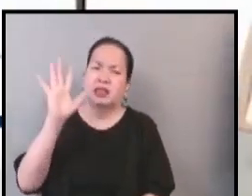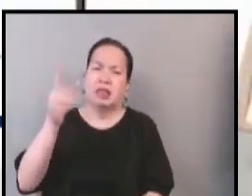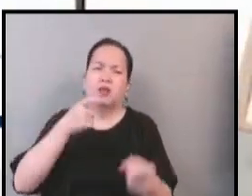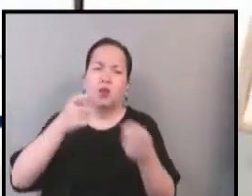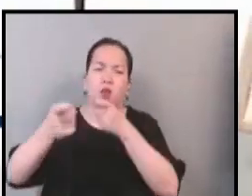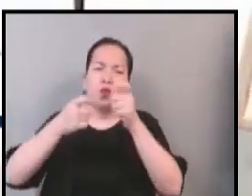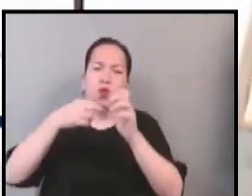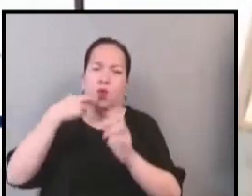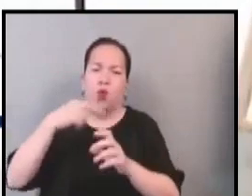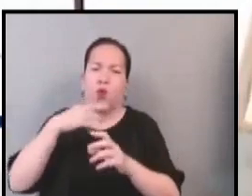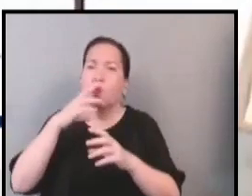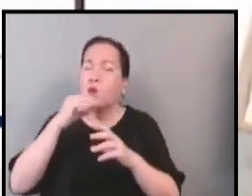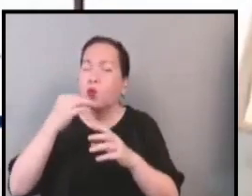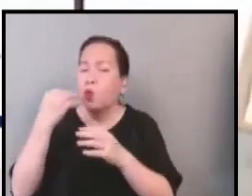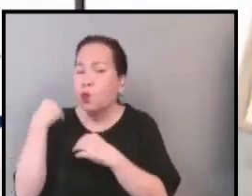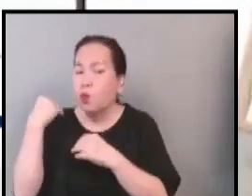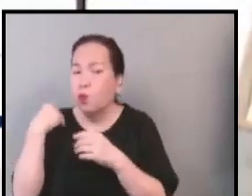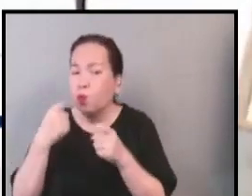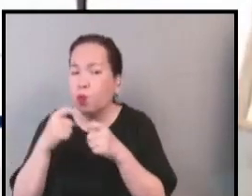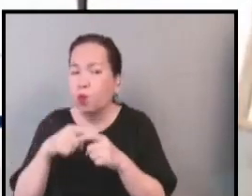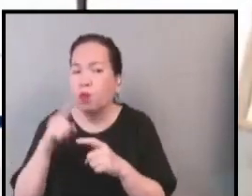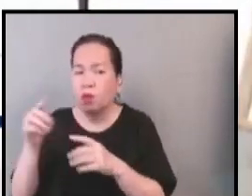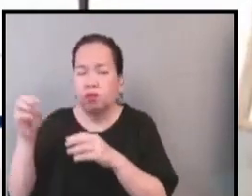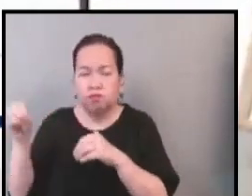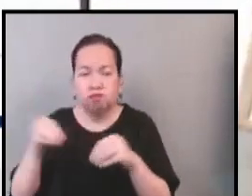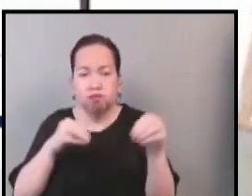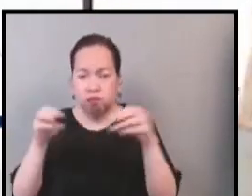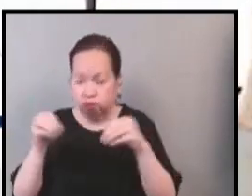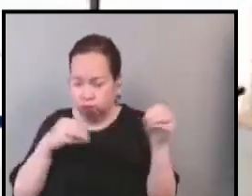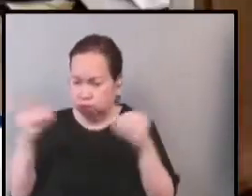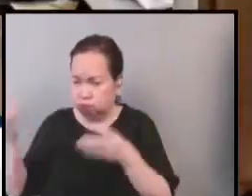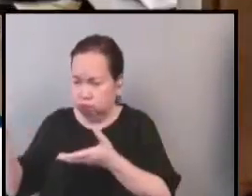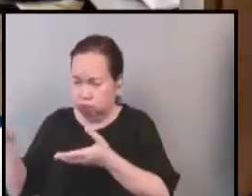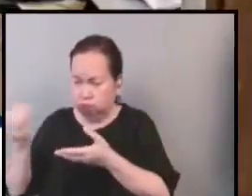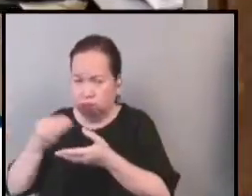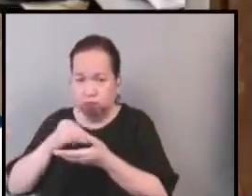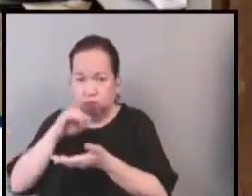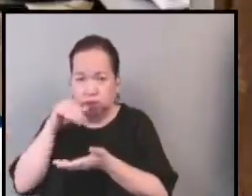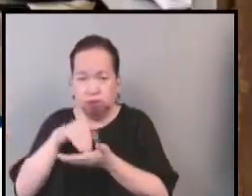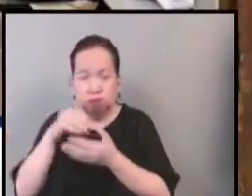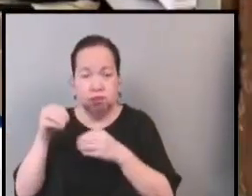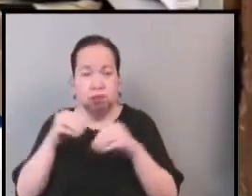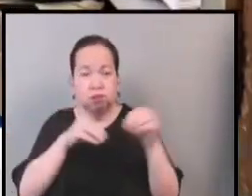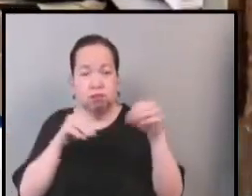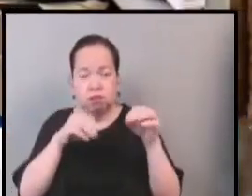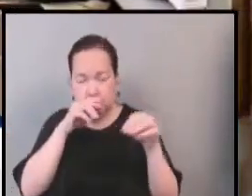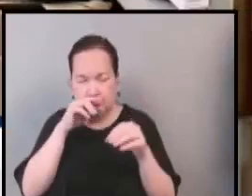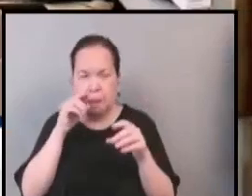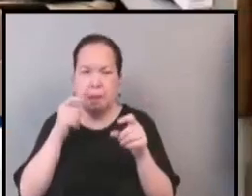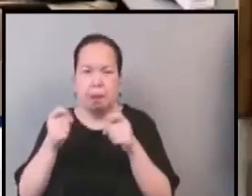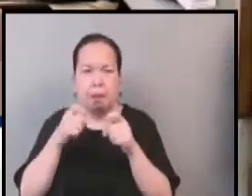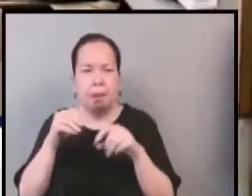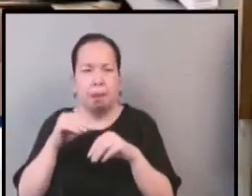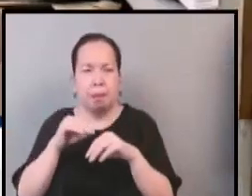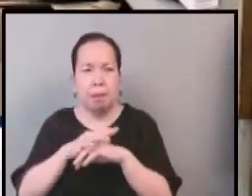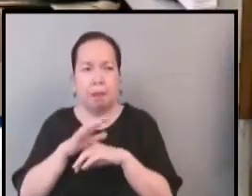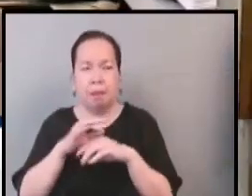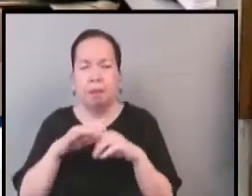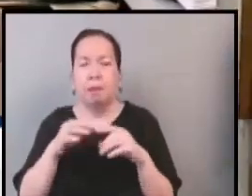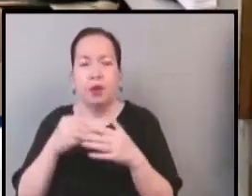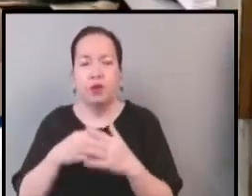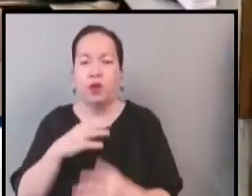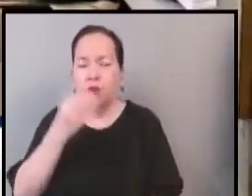hawak sa bigas? Ang mga traders, ang mga importers, ang mga millers. At bago pa man nagsalita ang